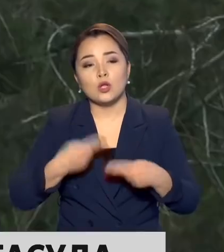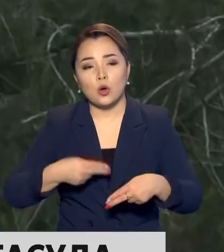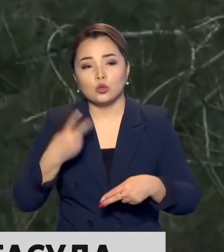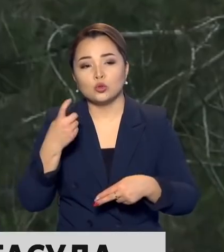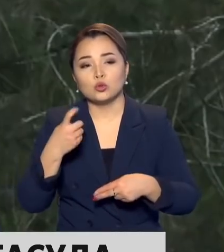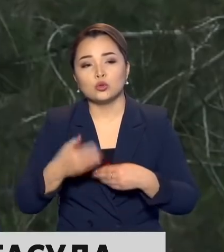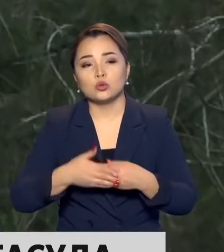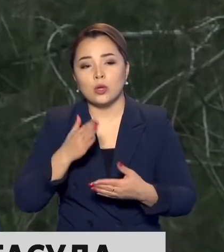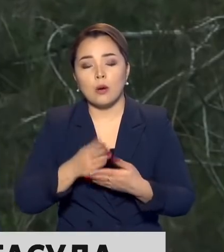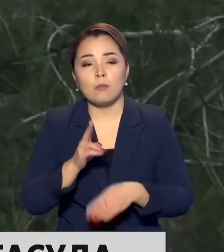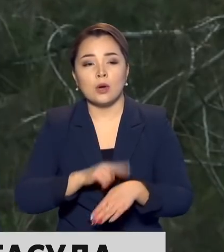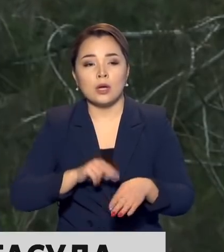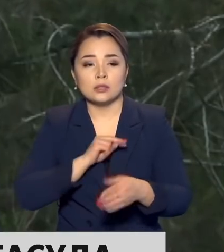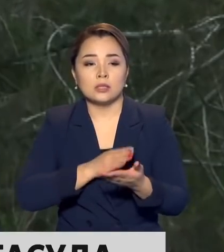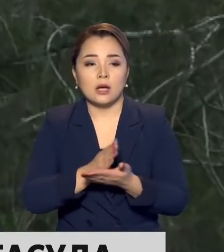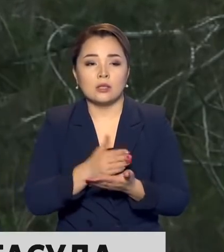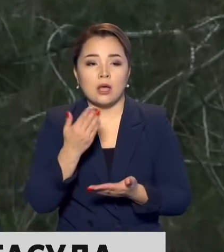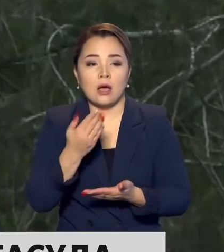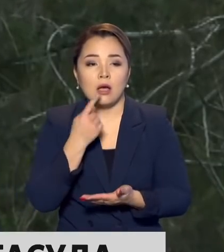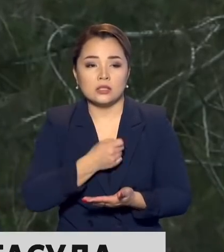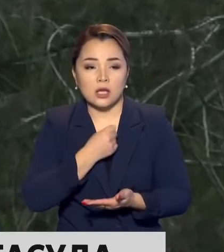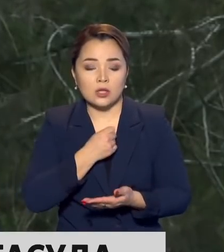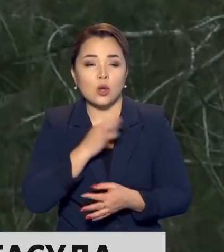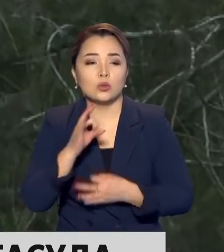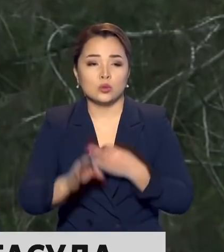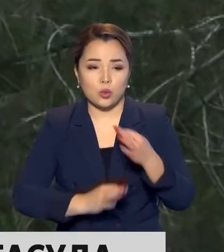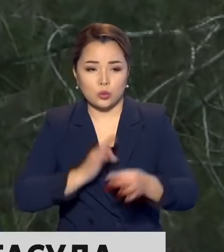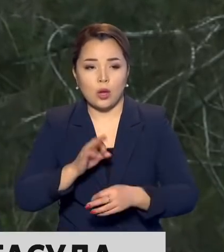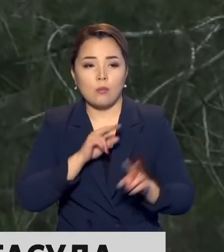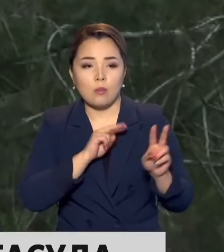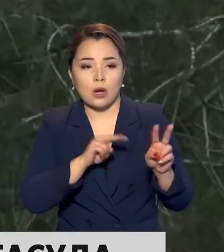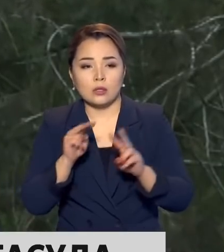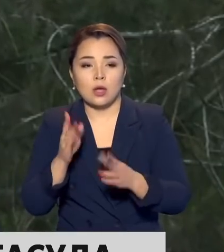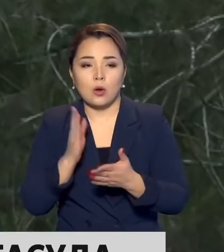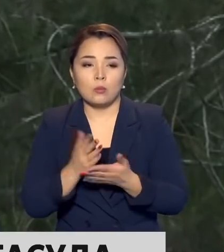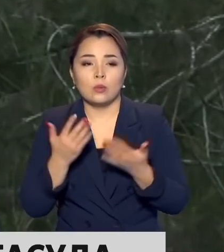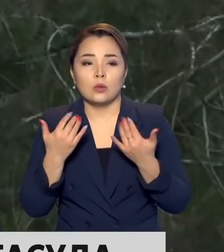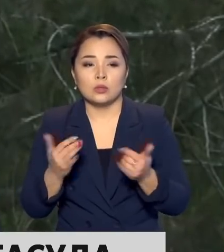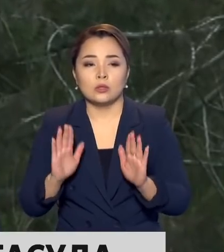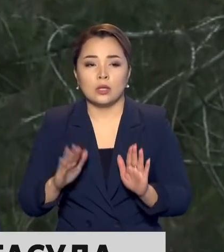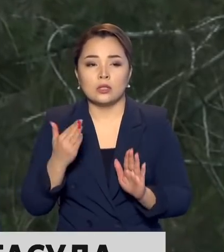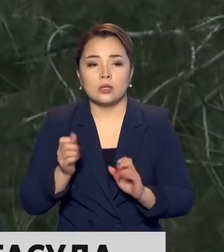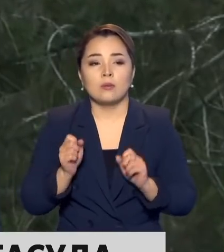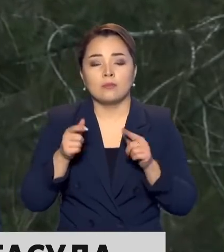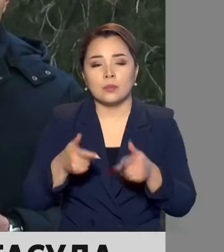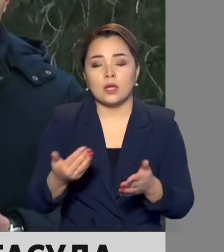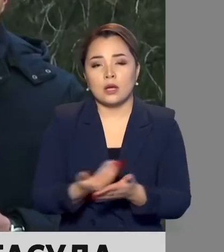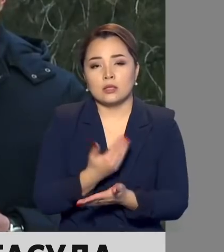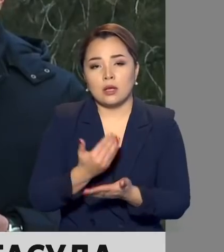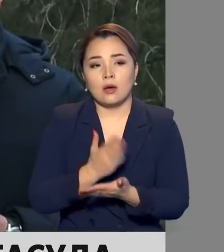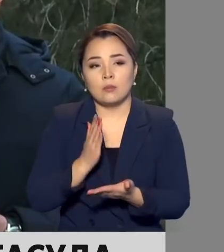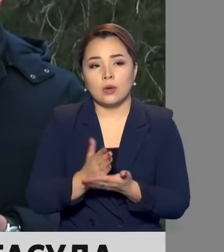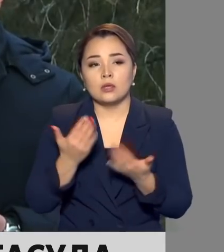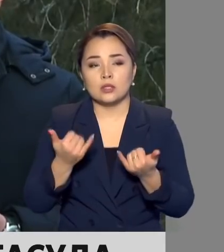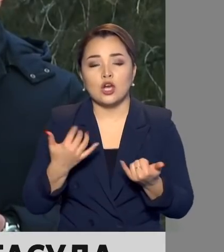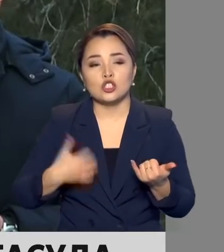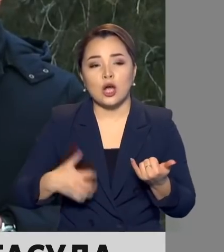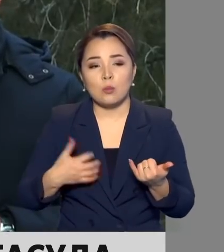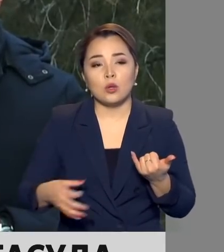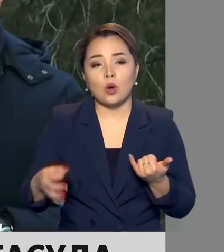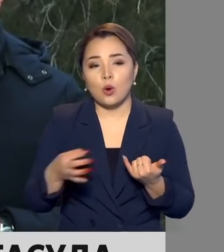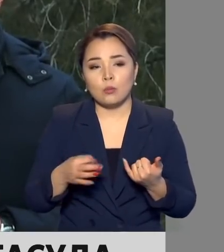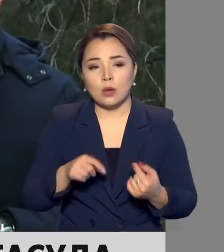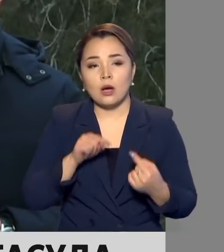100-ге жуық полиция қызметкері мен әскерилер тәулік бойы бақылауда. Қазір ғана келіп түскен ақпарат бар. Жалпы Жамбыл